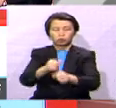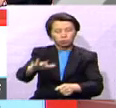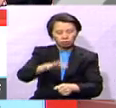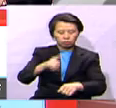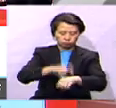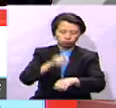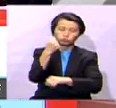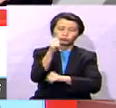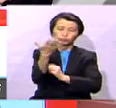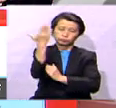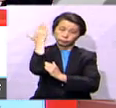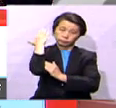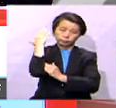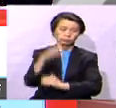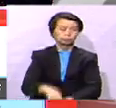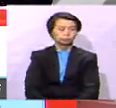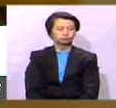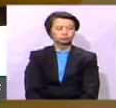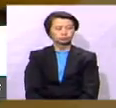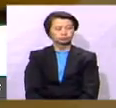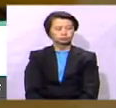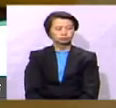sekitar 10 pagi.